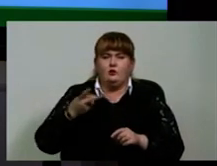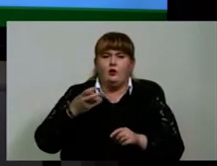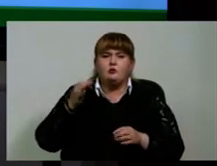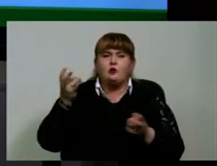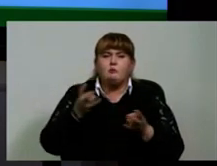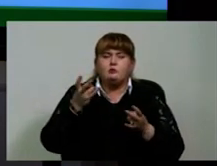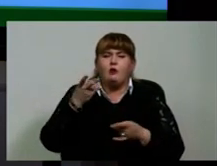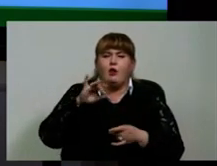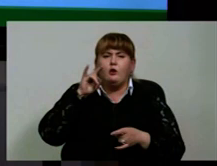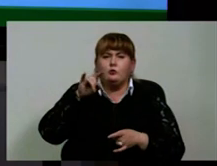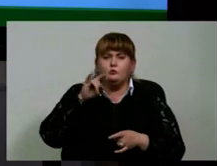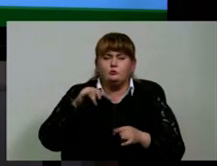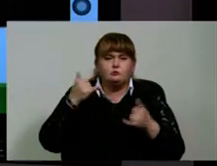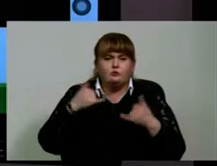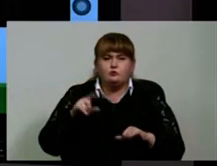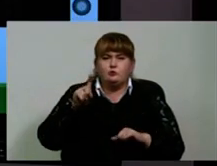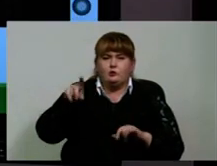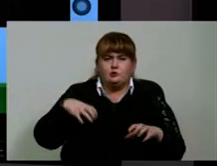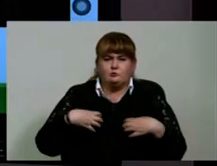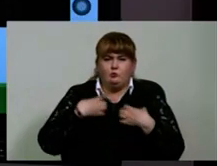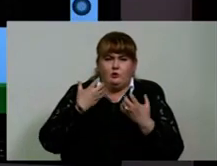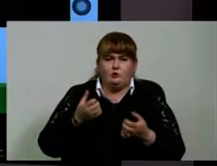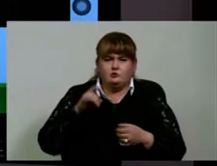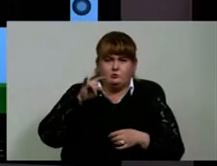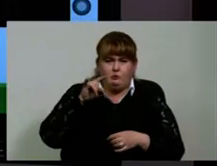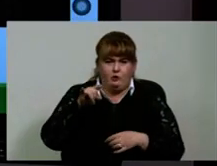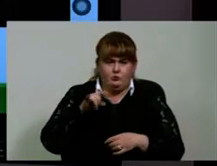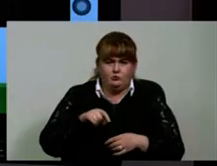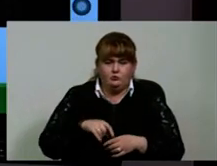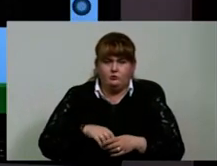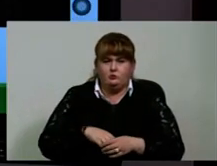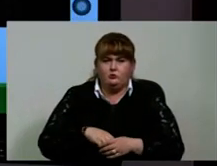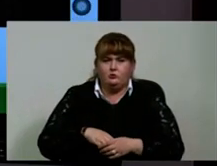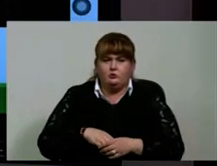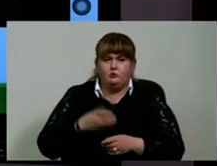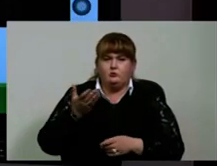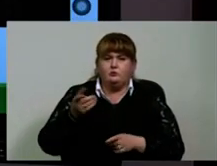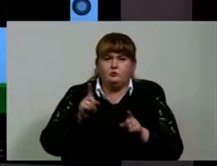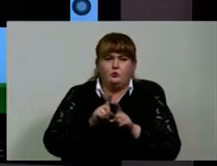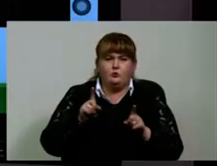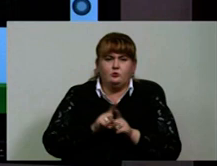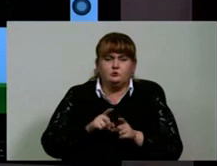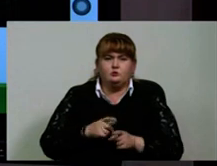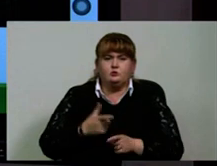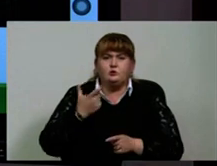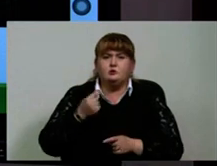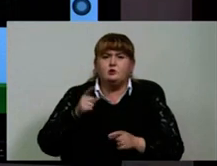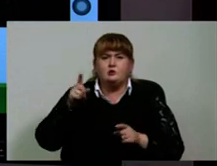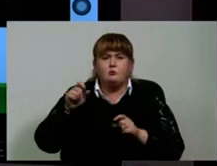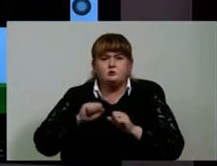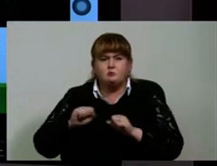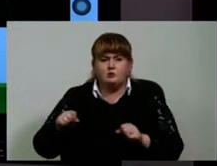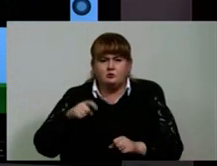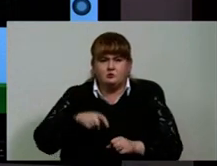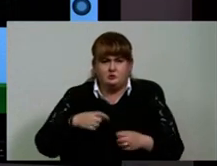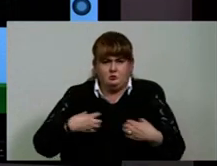летчика? Удивляется, что она испугалась именно самолета. «Но ты тоже, бабанька! Где там смелая, а